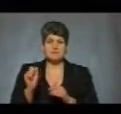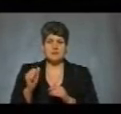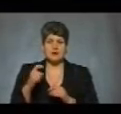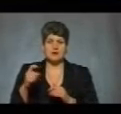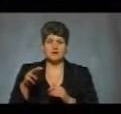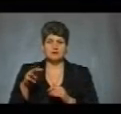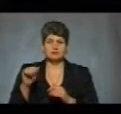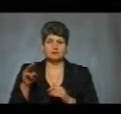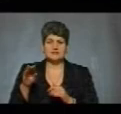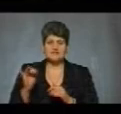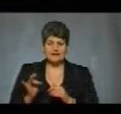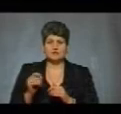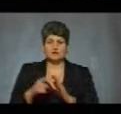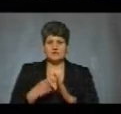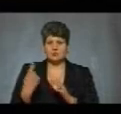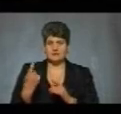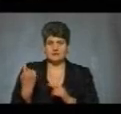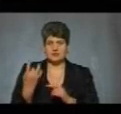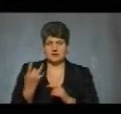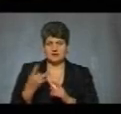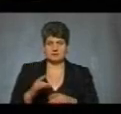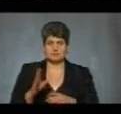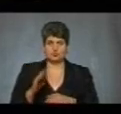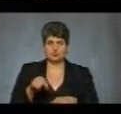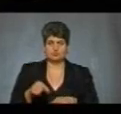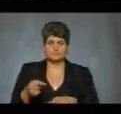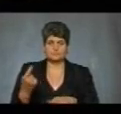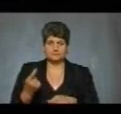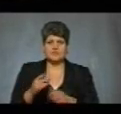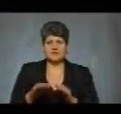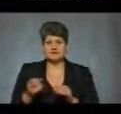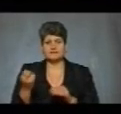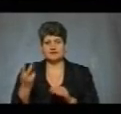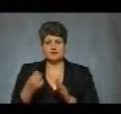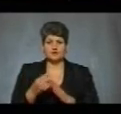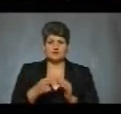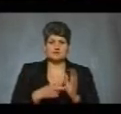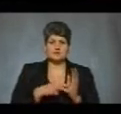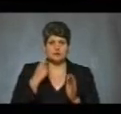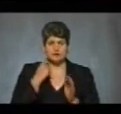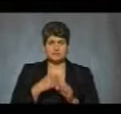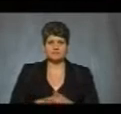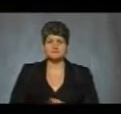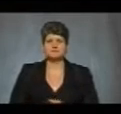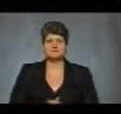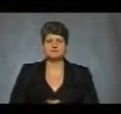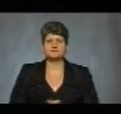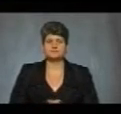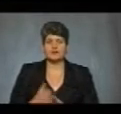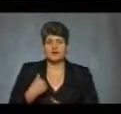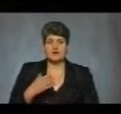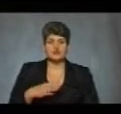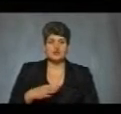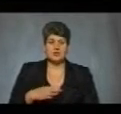вперше проведуть Різдвяні свята на Тернопільщині. Це учні віком від 12 до 17 років. Я